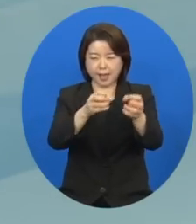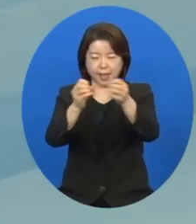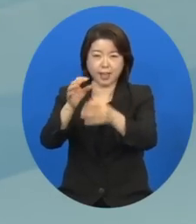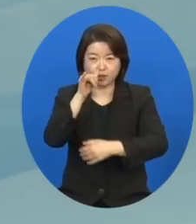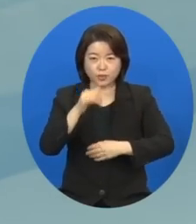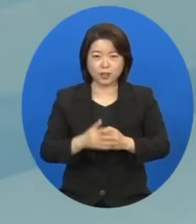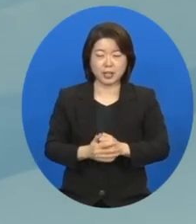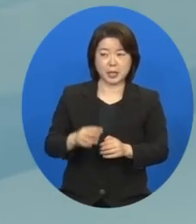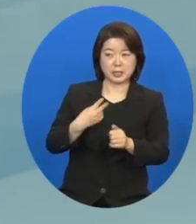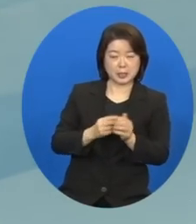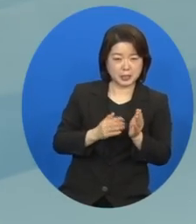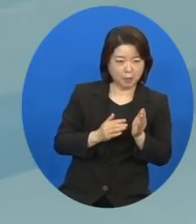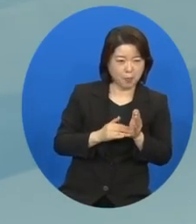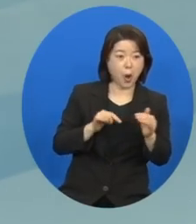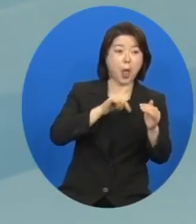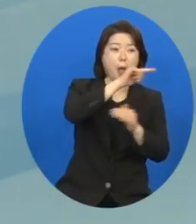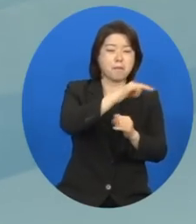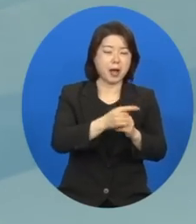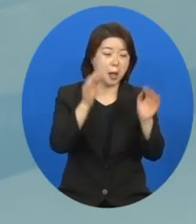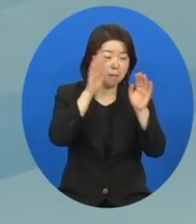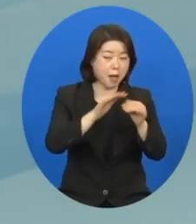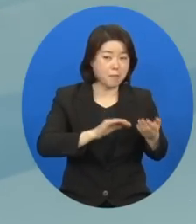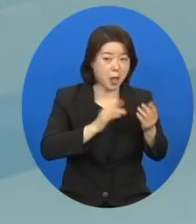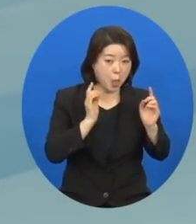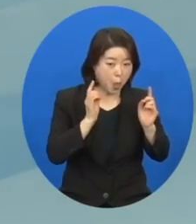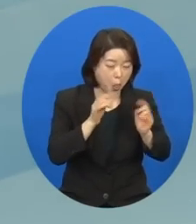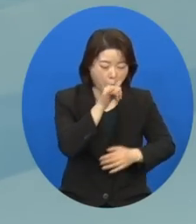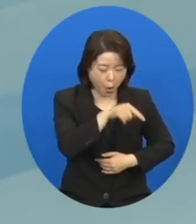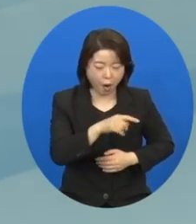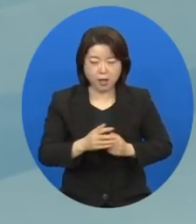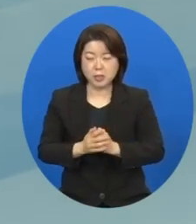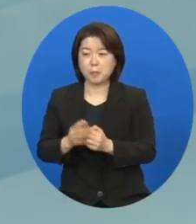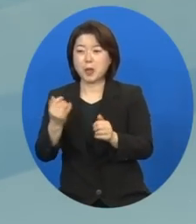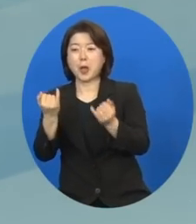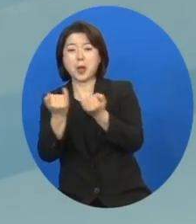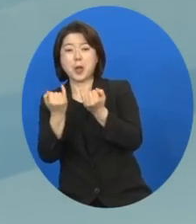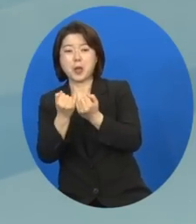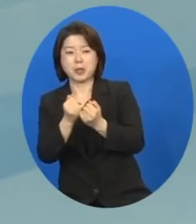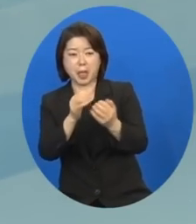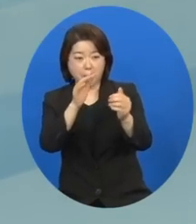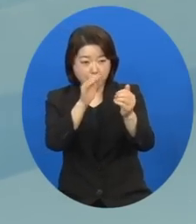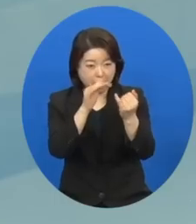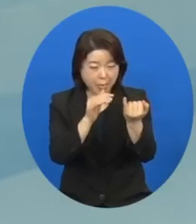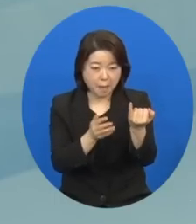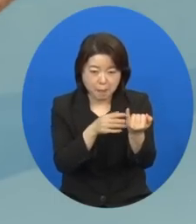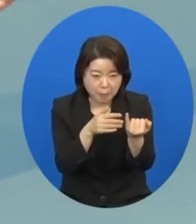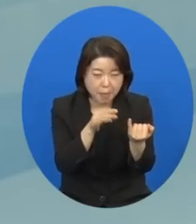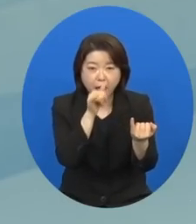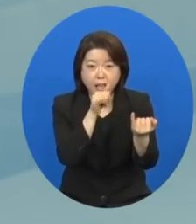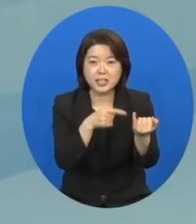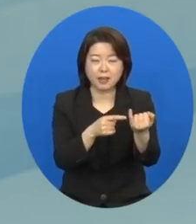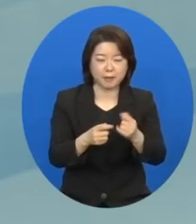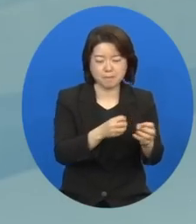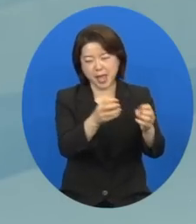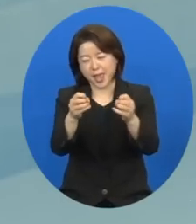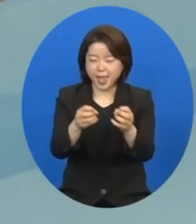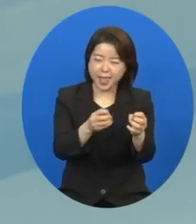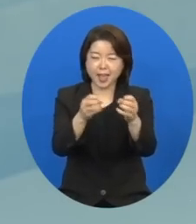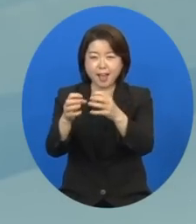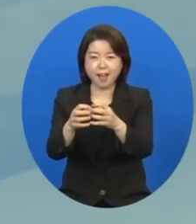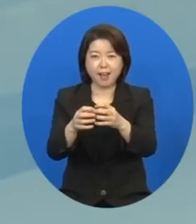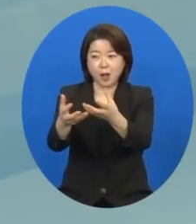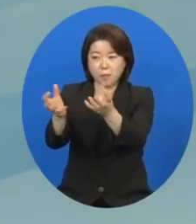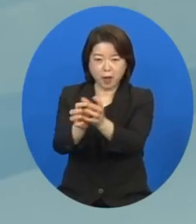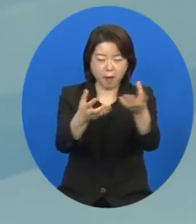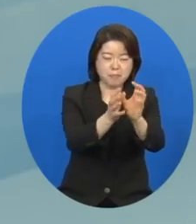뭐 선생님 몰래 나가서 밤에 놀았던 이야기들, 여학생들 나가서 꼬셨던 이야기들, 막 이런 일들을 돌아와서 막 이렇게